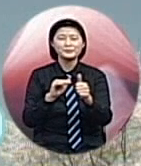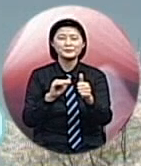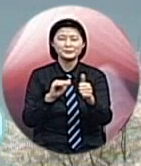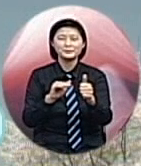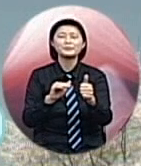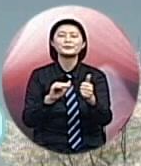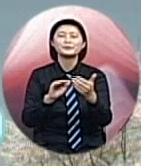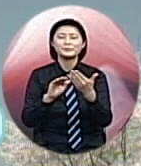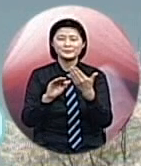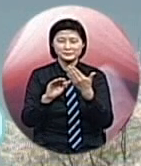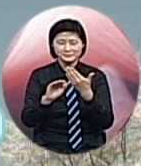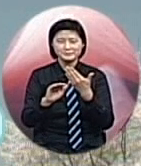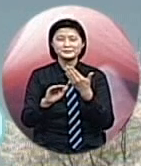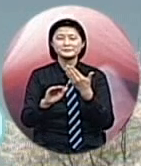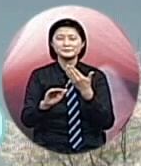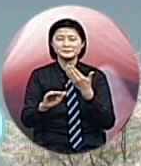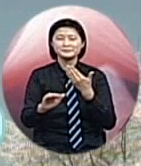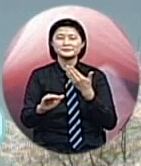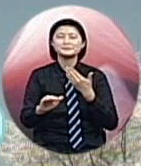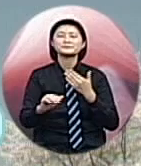돌려보내고